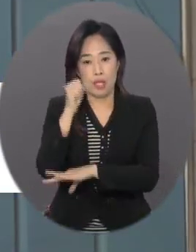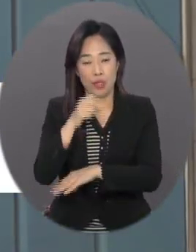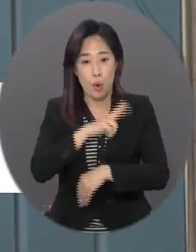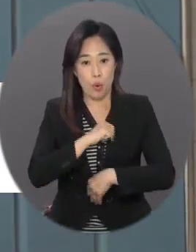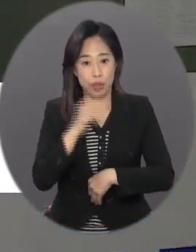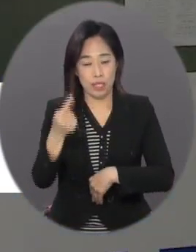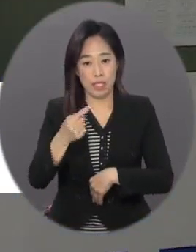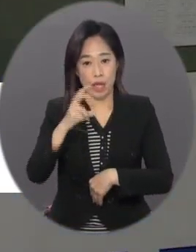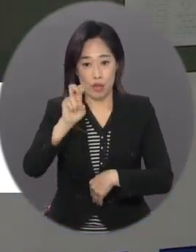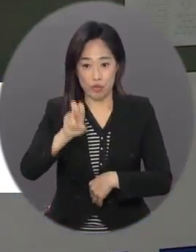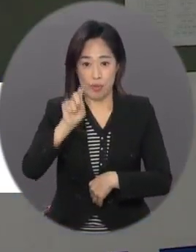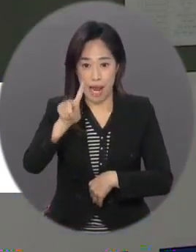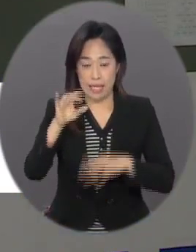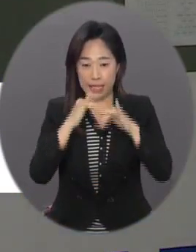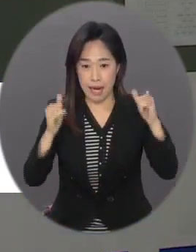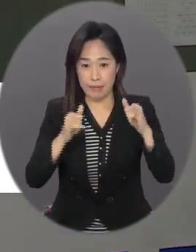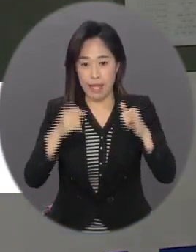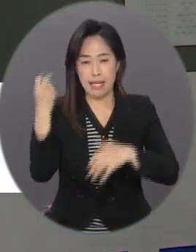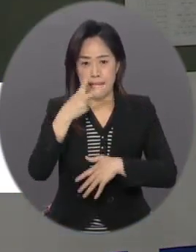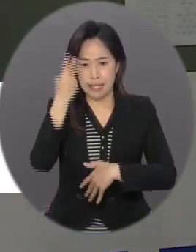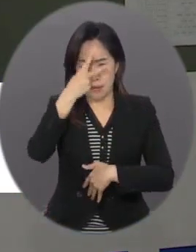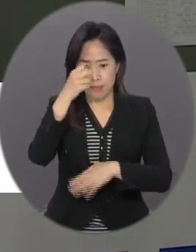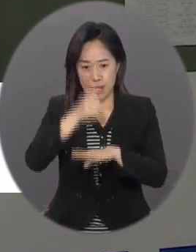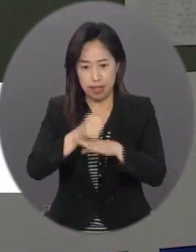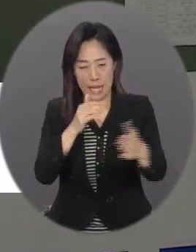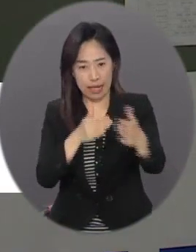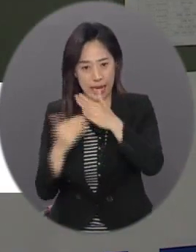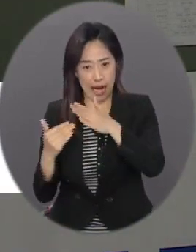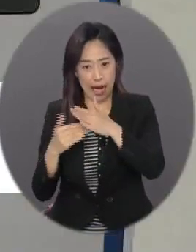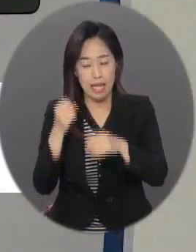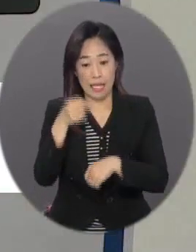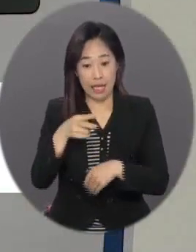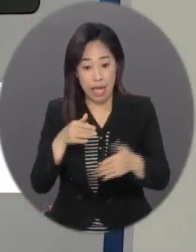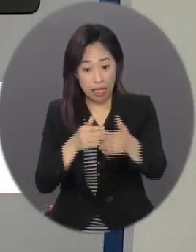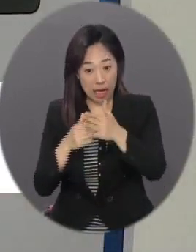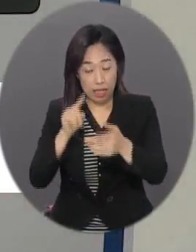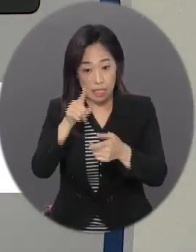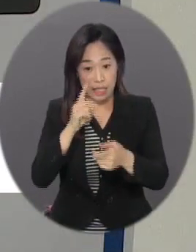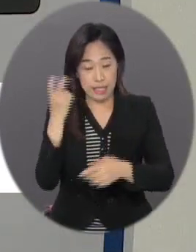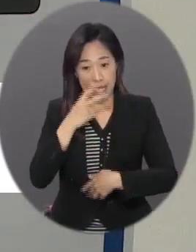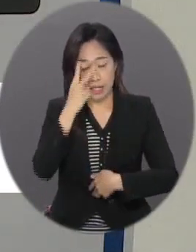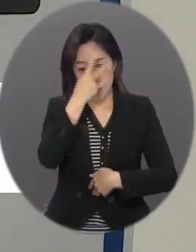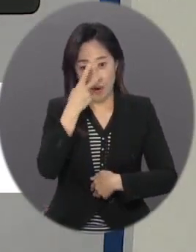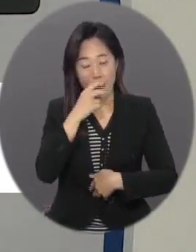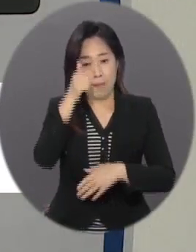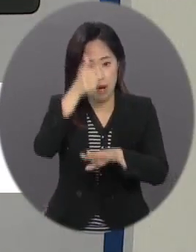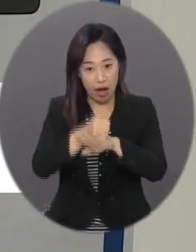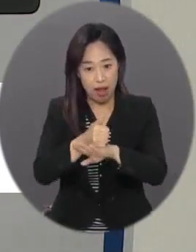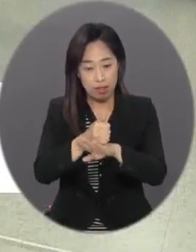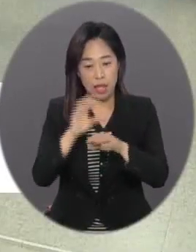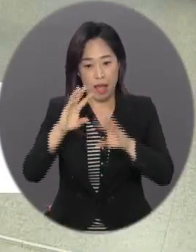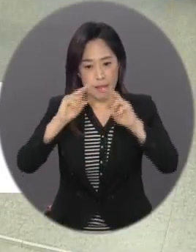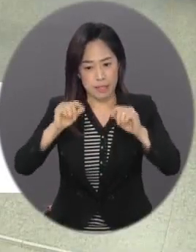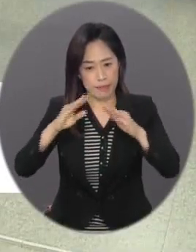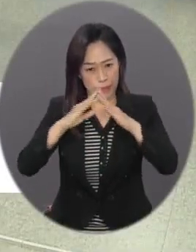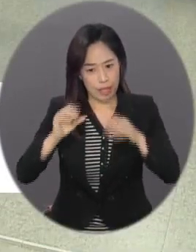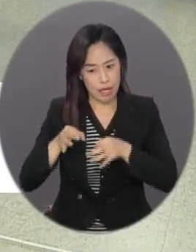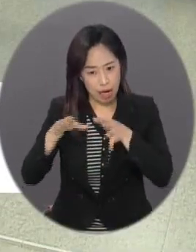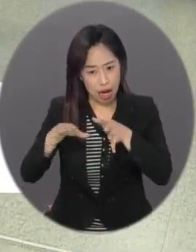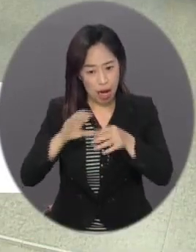재심 신청을 기각했습니다 이를 재심 신청 후보들은 공간에 심사결과 부동산 투기와